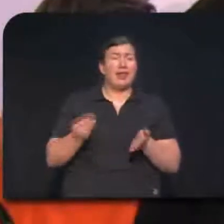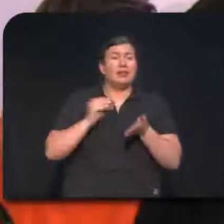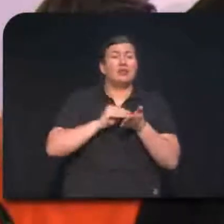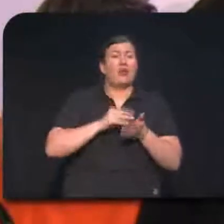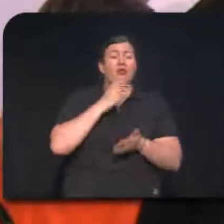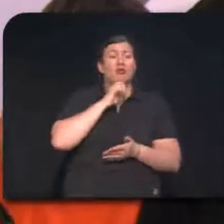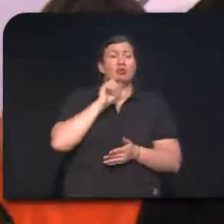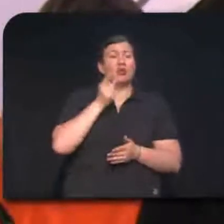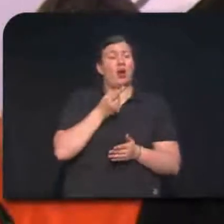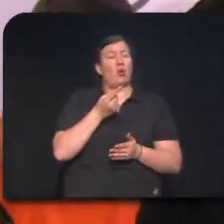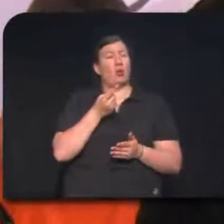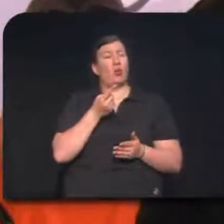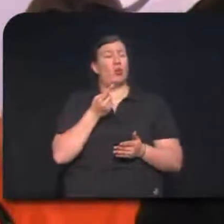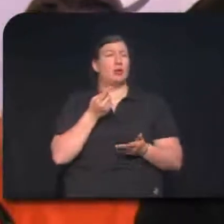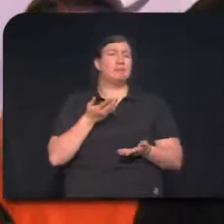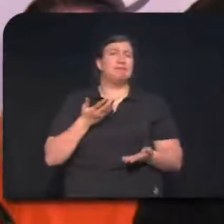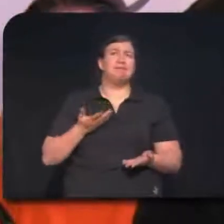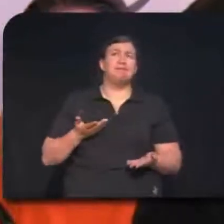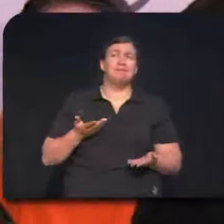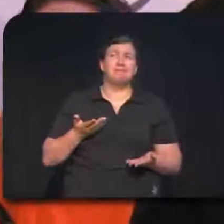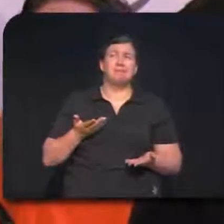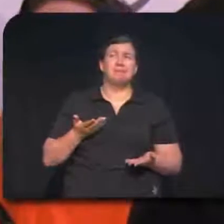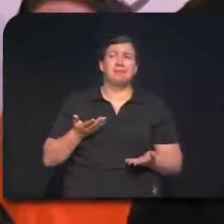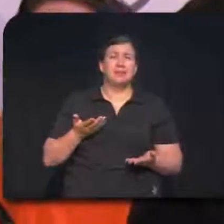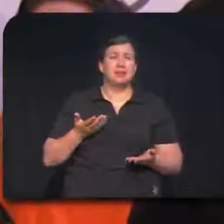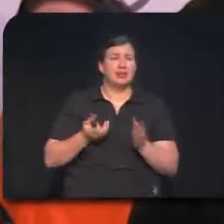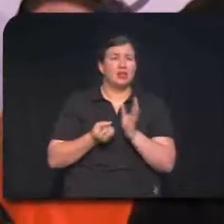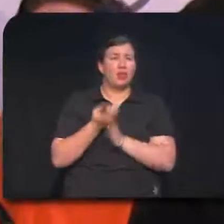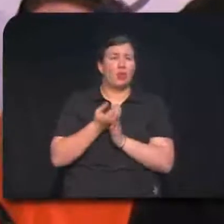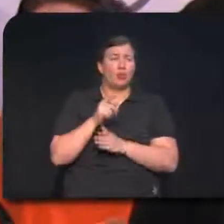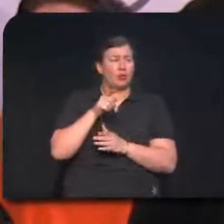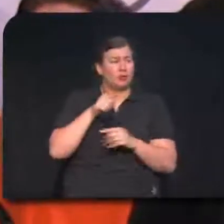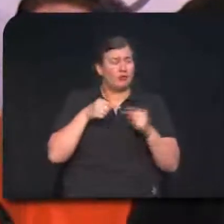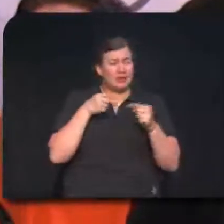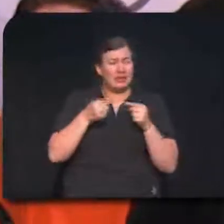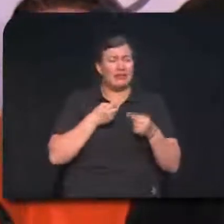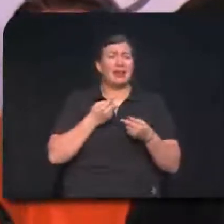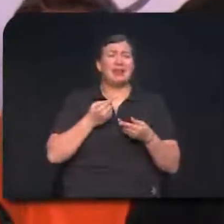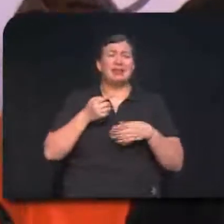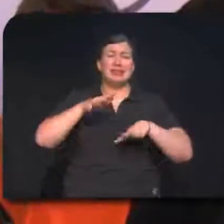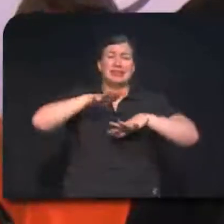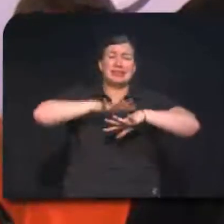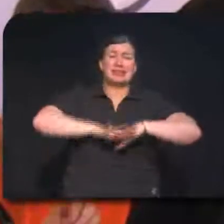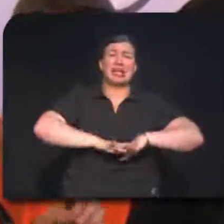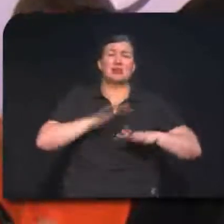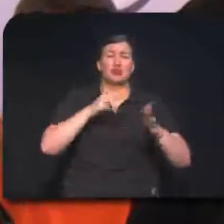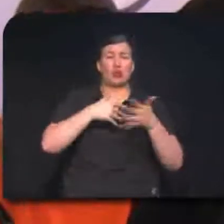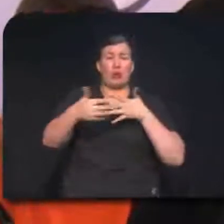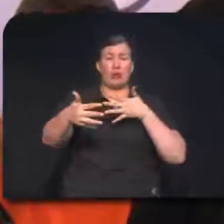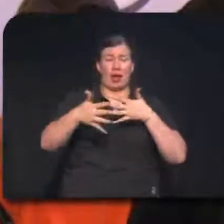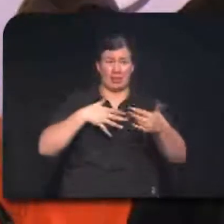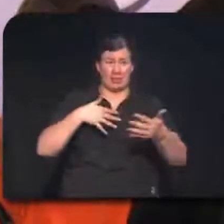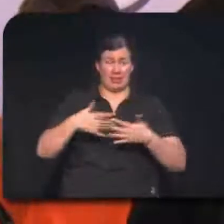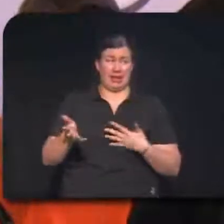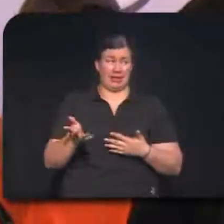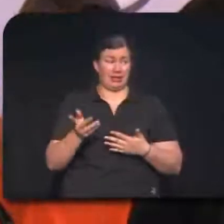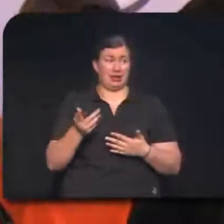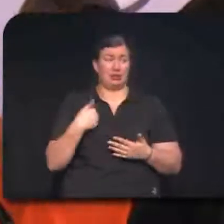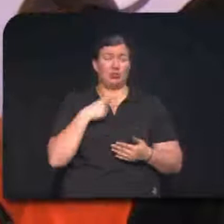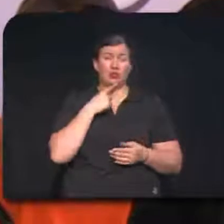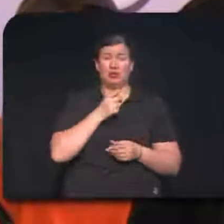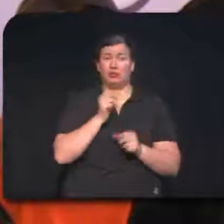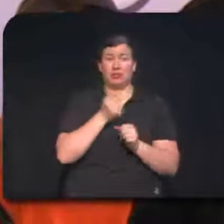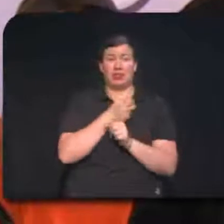so stark entwickeln dass auch alle teilhaben können nicht Neutralität natürlich jetzt auch viele kommunikation ist wichtig und muss gesetzlich verankert werden